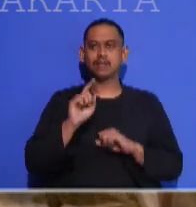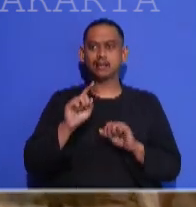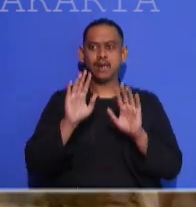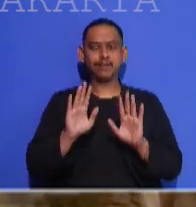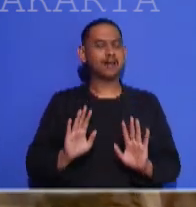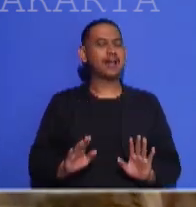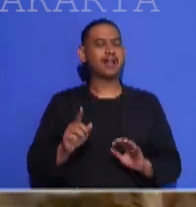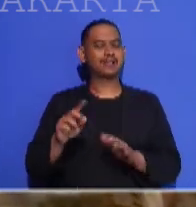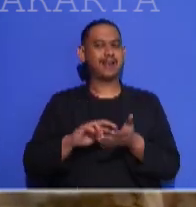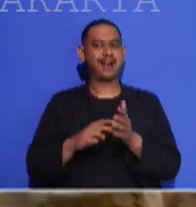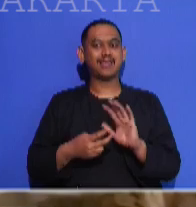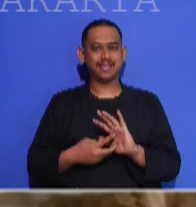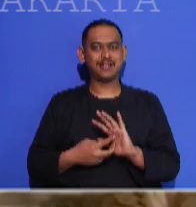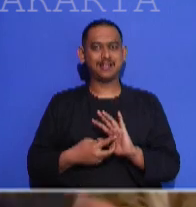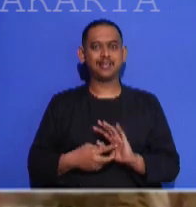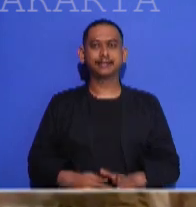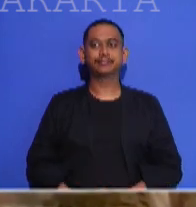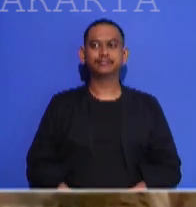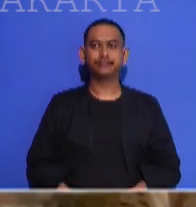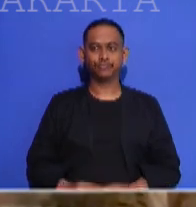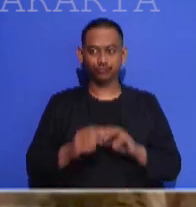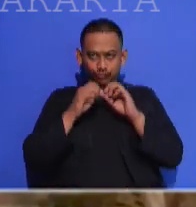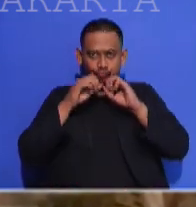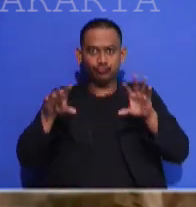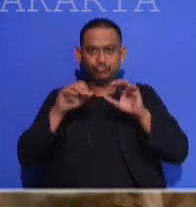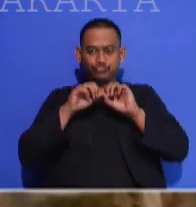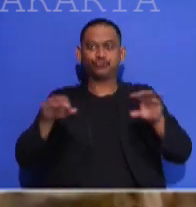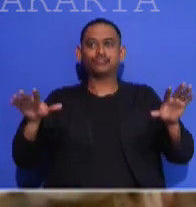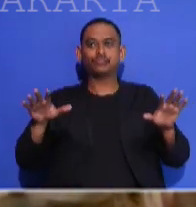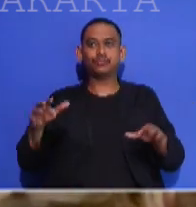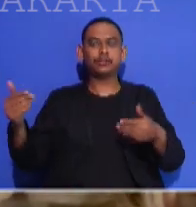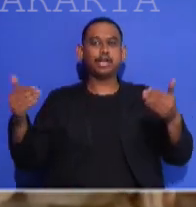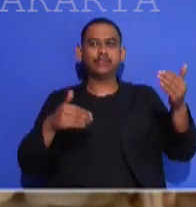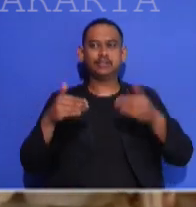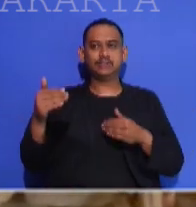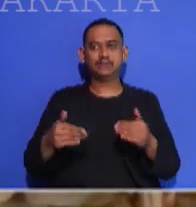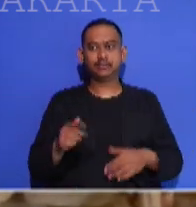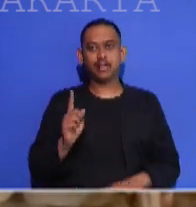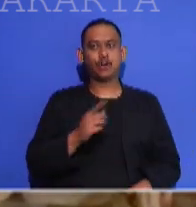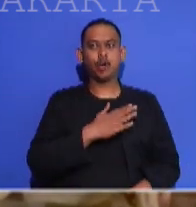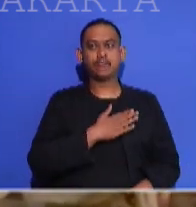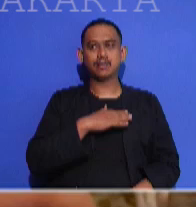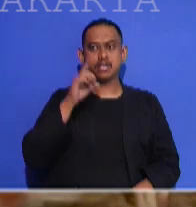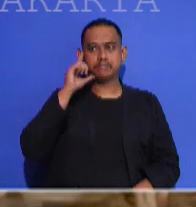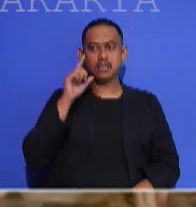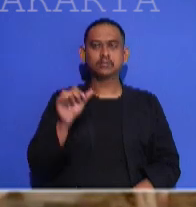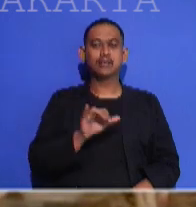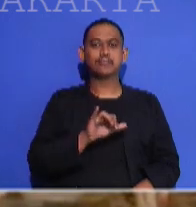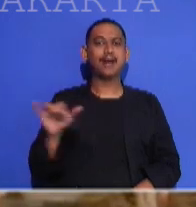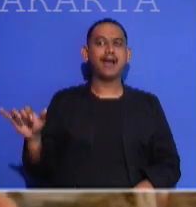harus diberinding Mas berani memberinding masyarakat bisa tahu Dan nanti wisata-wisata juga diinding di Kabupaten Sleman memang